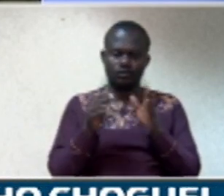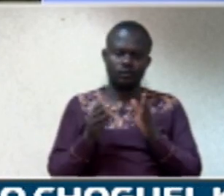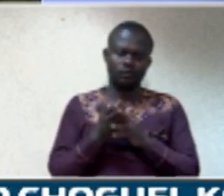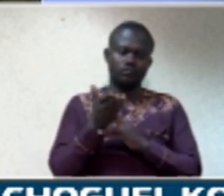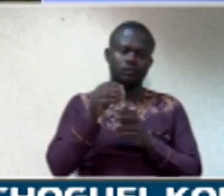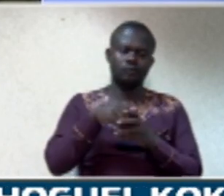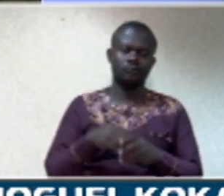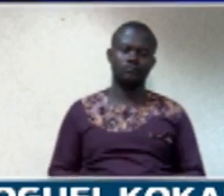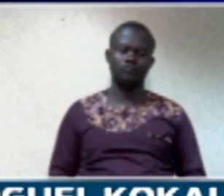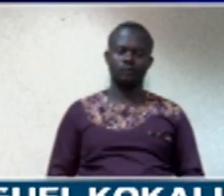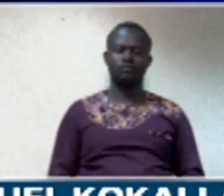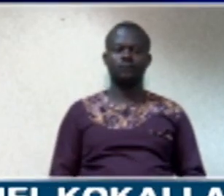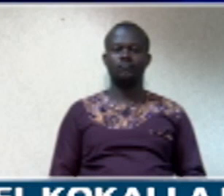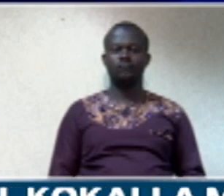nzira